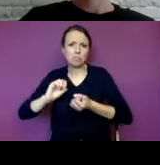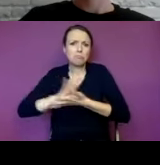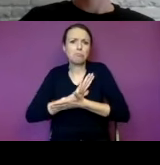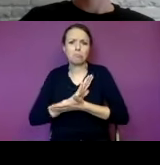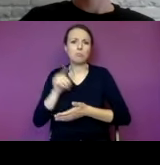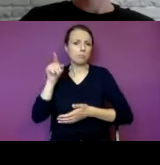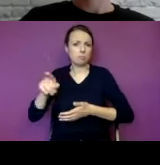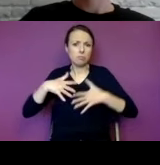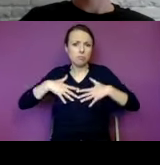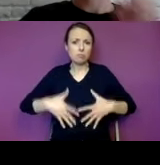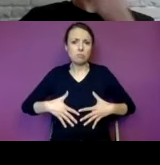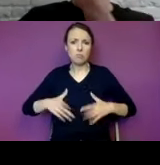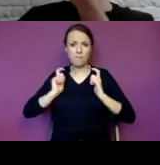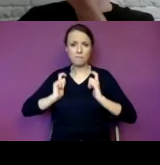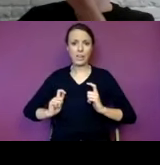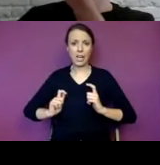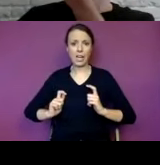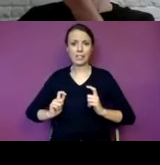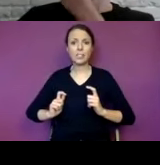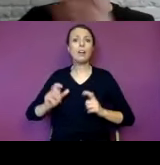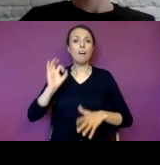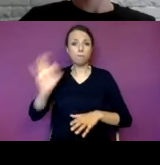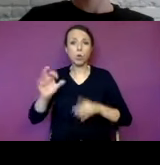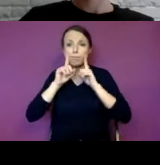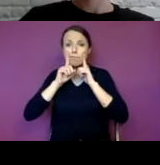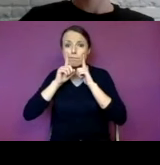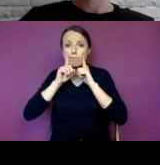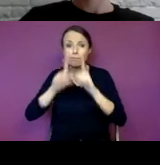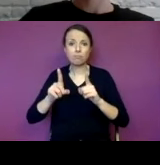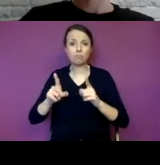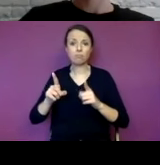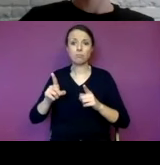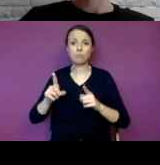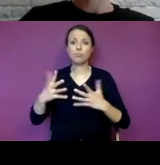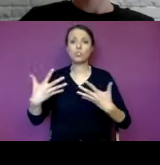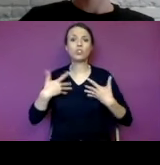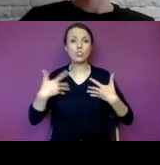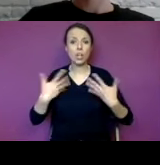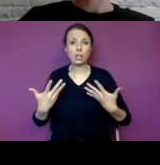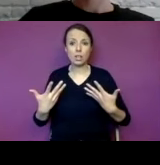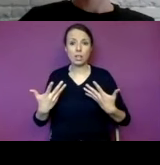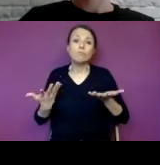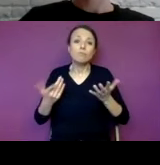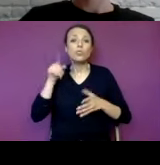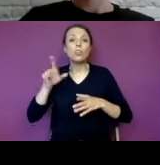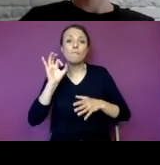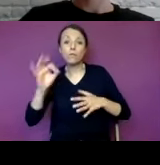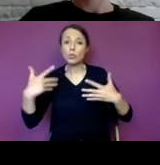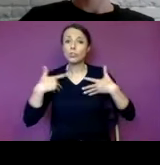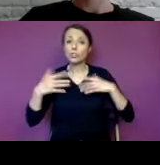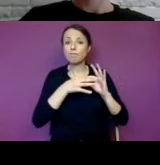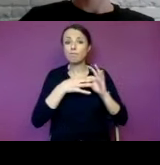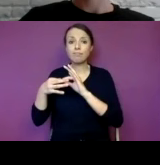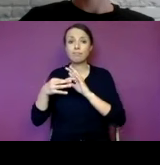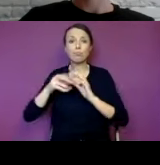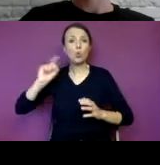takiego, no, takiej rzeczywistości, no właśnie, która wyznacza ich centrum. To znaczy, tak, to jest